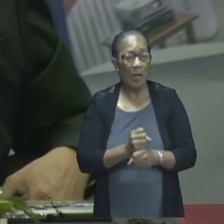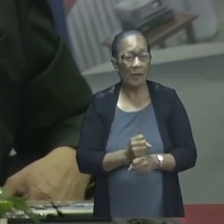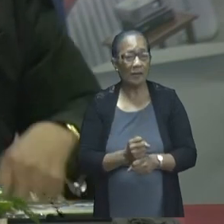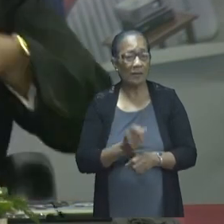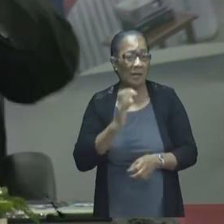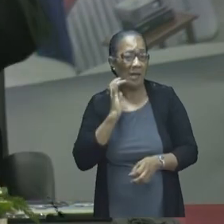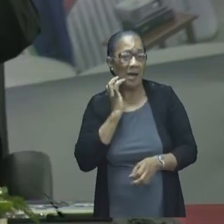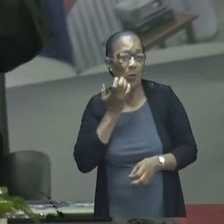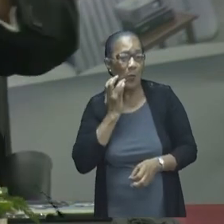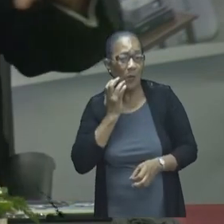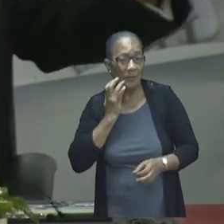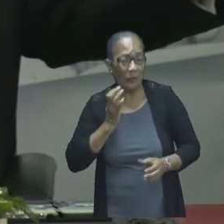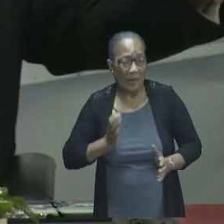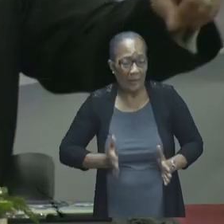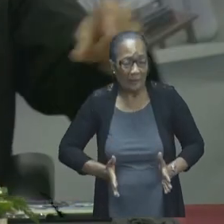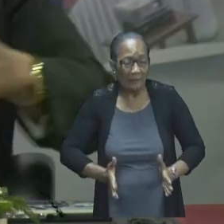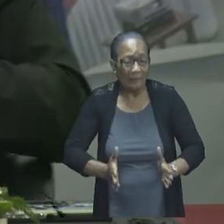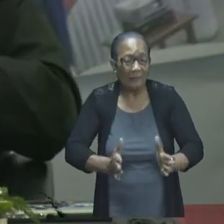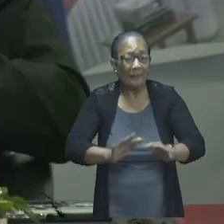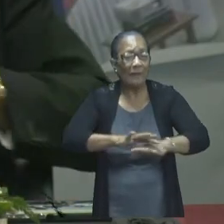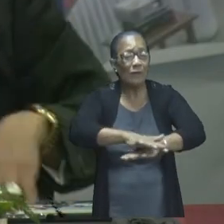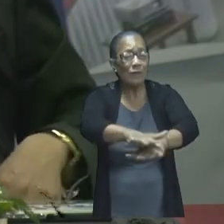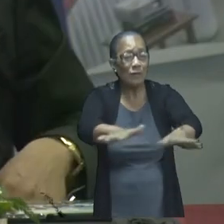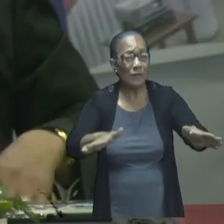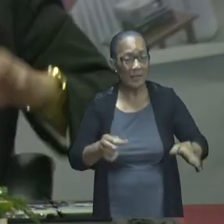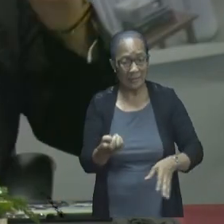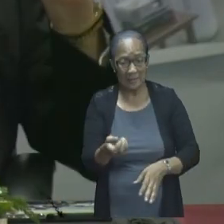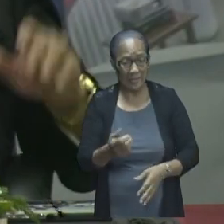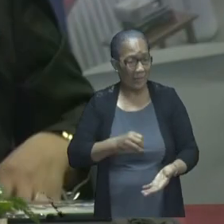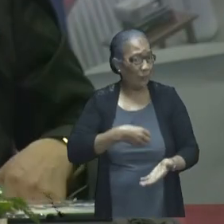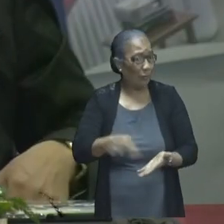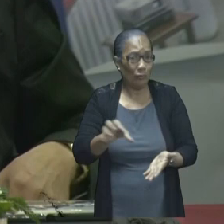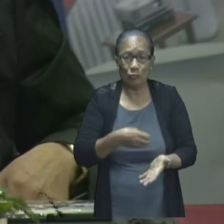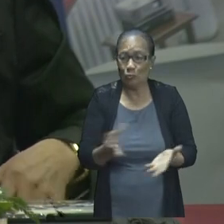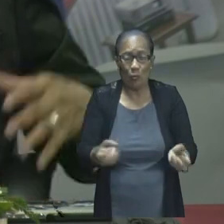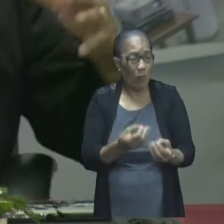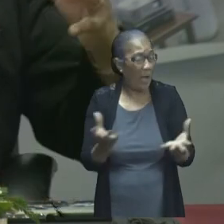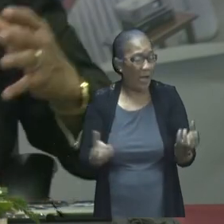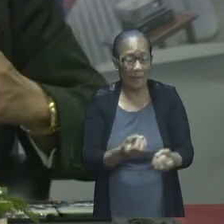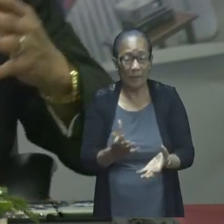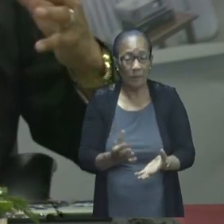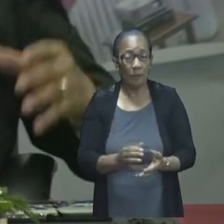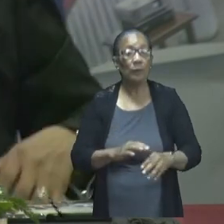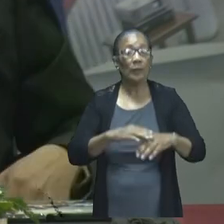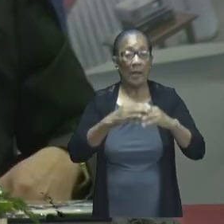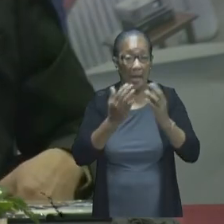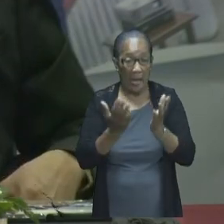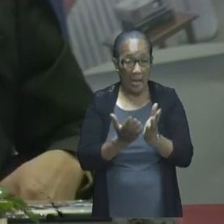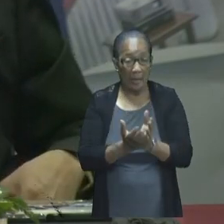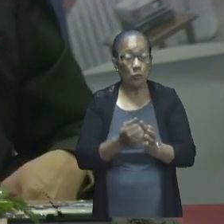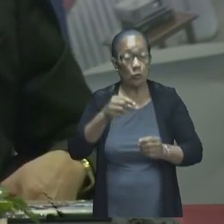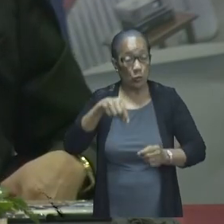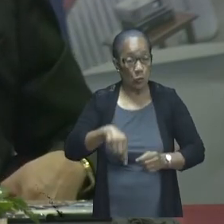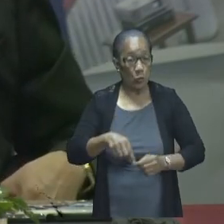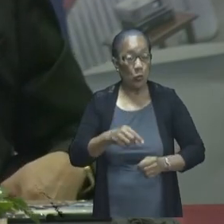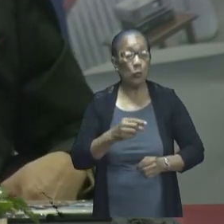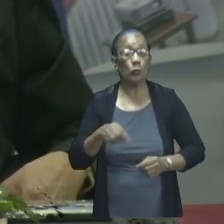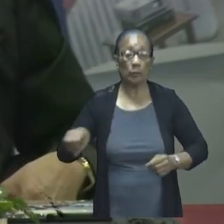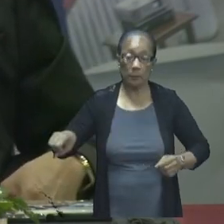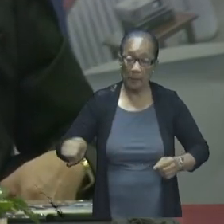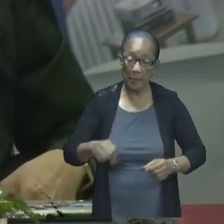gehouden elke stap hier nu asfalteren is weggegooid geld dus voor nodig hebben de die zich als een inderdaad zagen die hoe ik hem moet meenemen